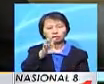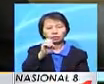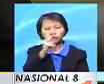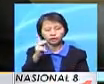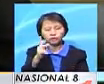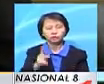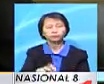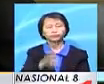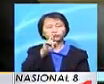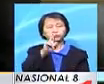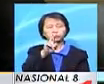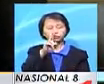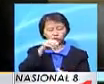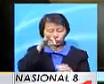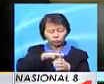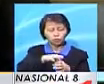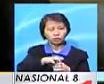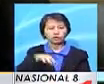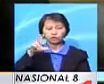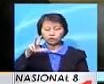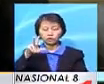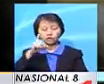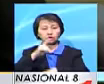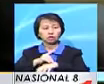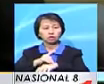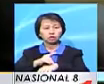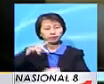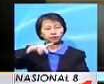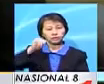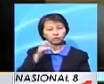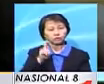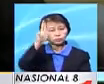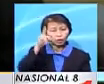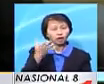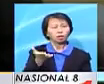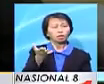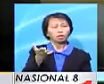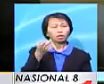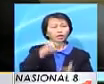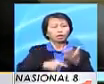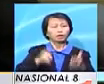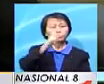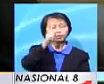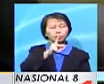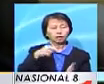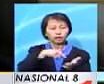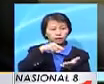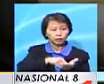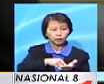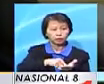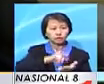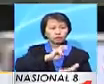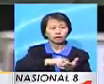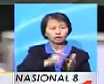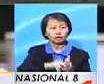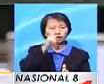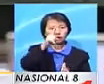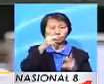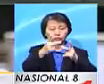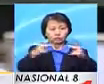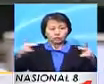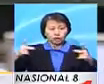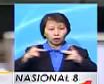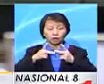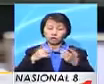Satu undi di Kuala Selangor, tiga undi di Petaling Jaya Utara. Apakah ini menunjukkan bahawa satu kawasan